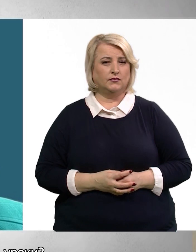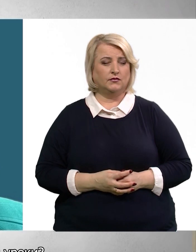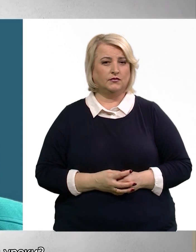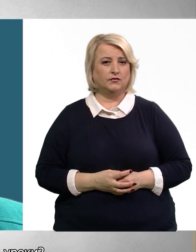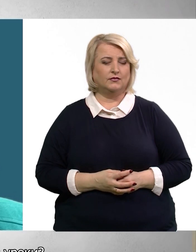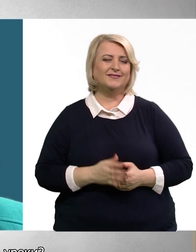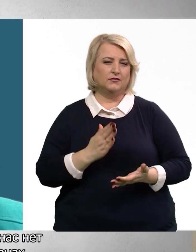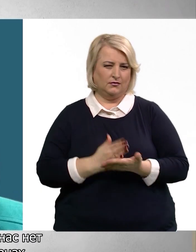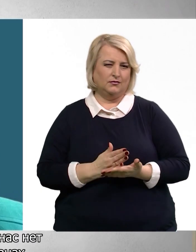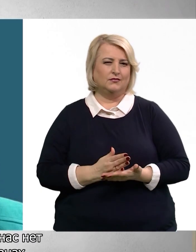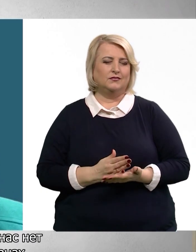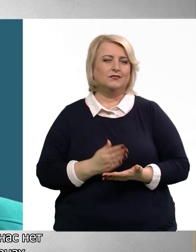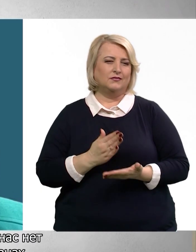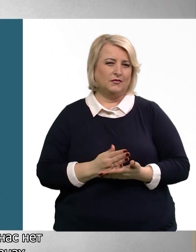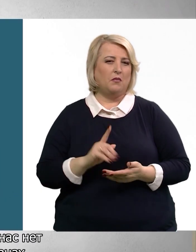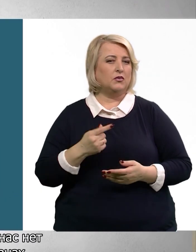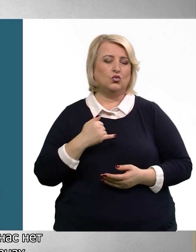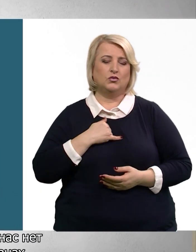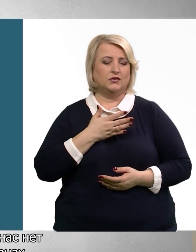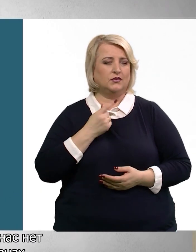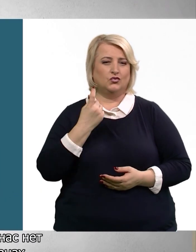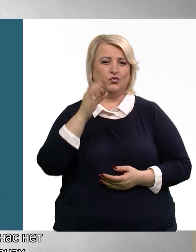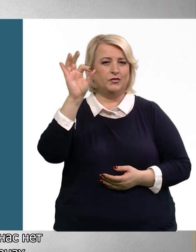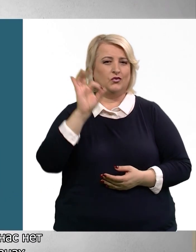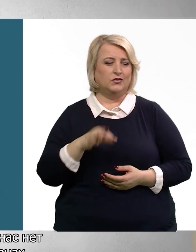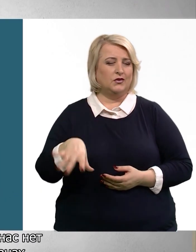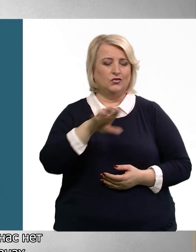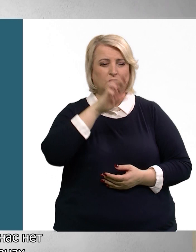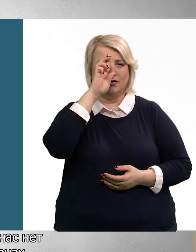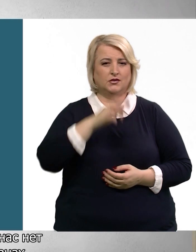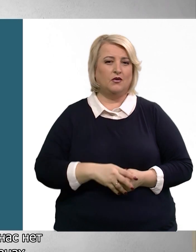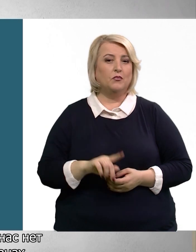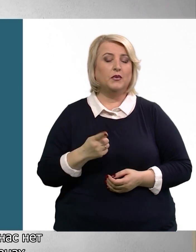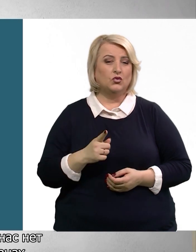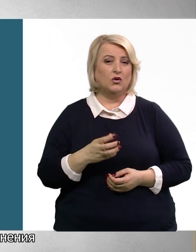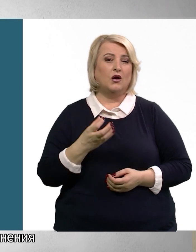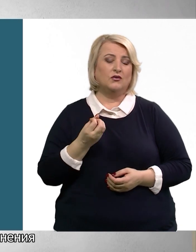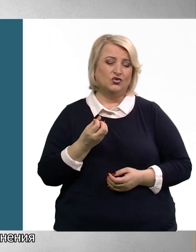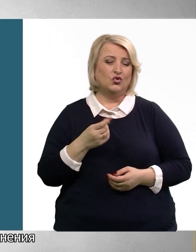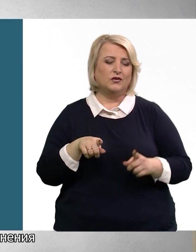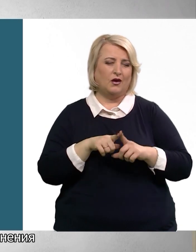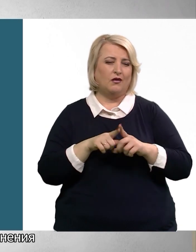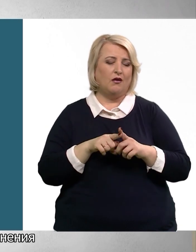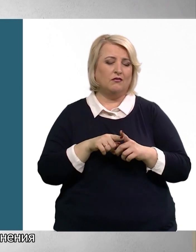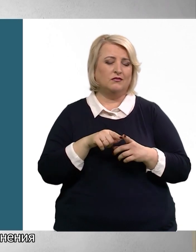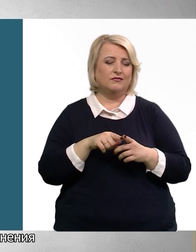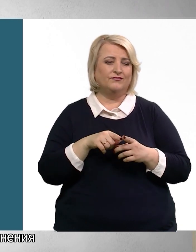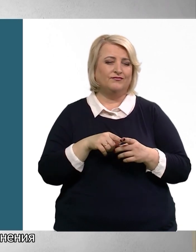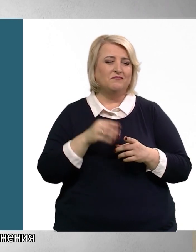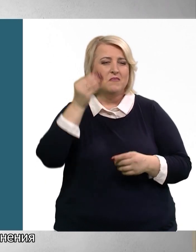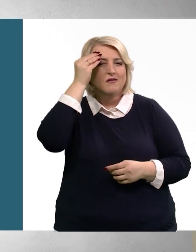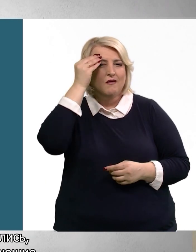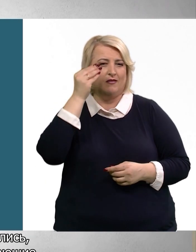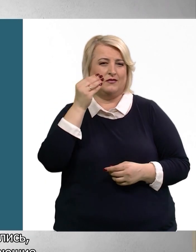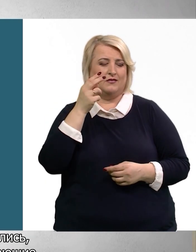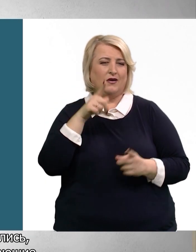ore? Sunt. De aceea nu suntem la 100% în toate țările. Pentru că încă astfel de credințe sunt